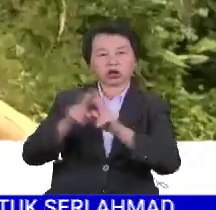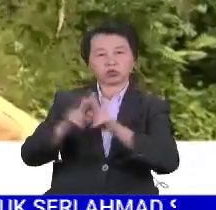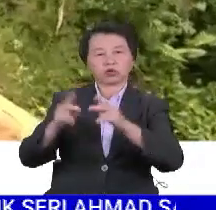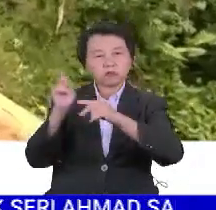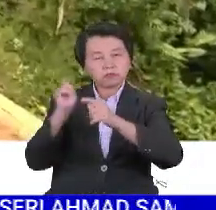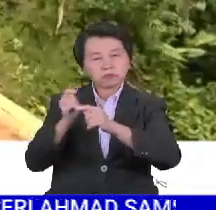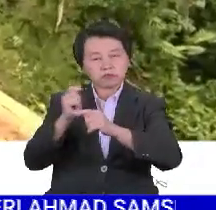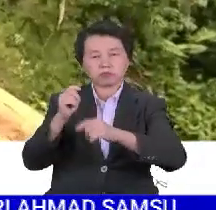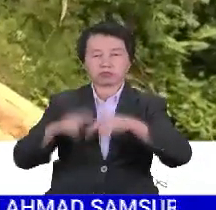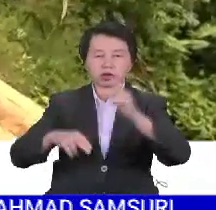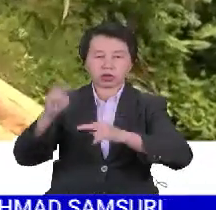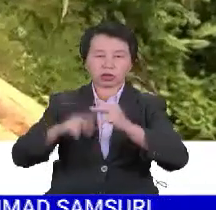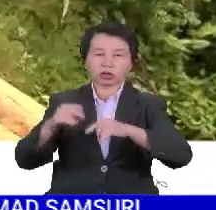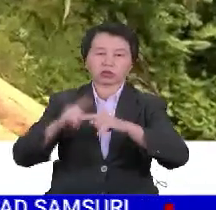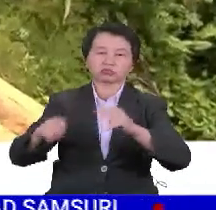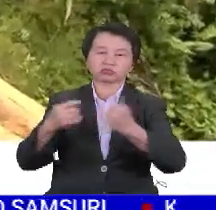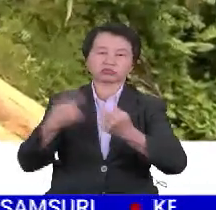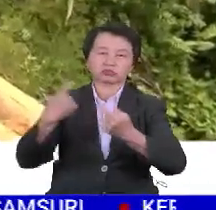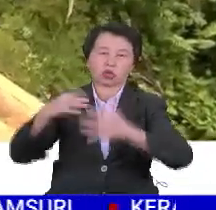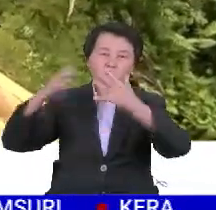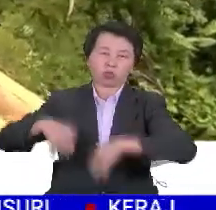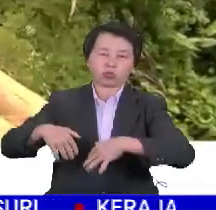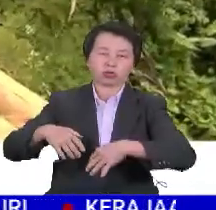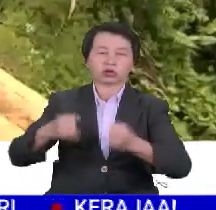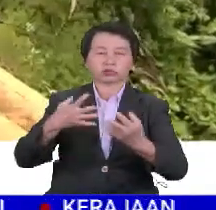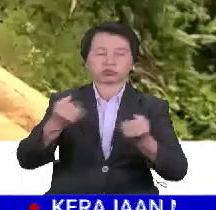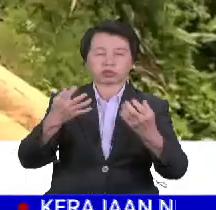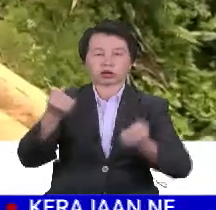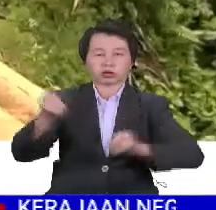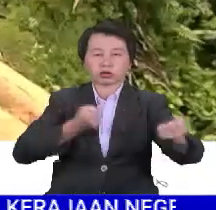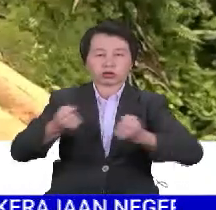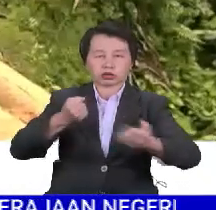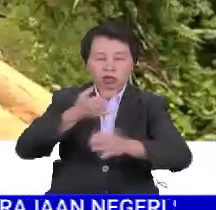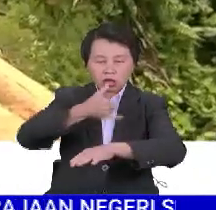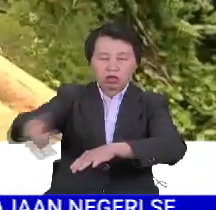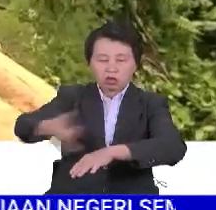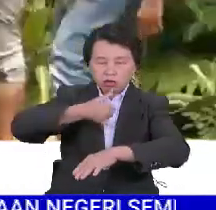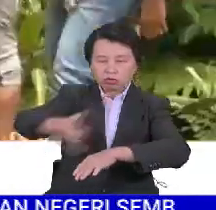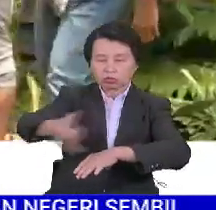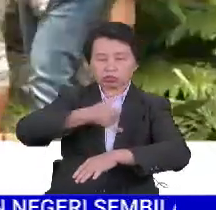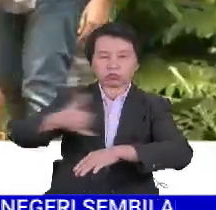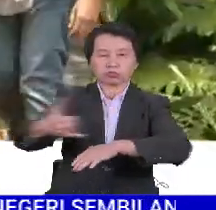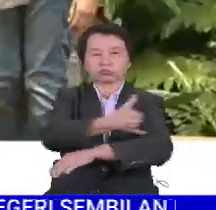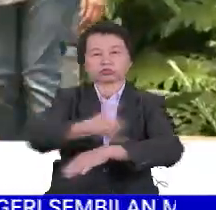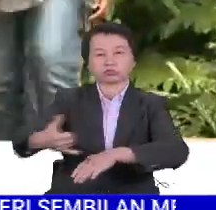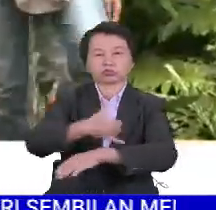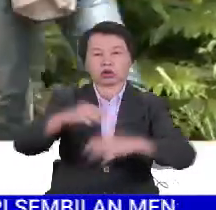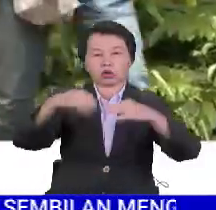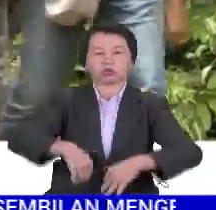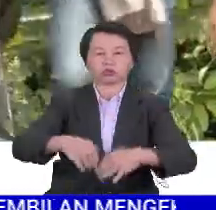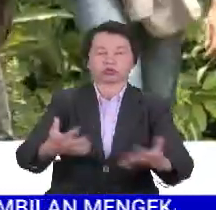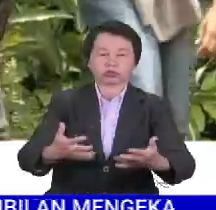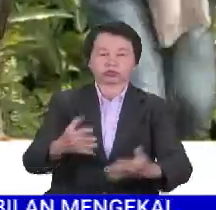tadi, terpaksa kita nak baiki sebab banyak kenderaan yang nak guna jambatan ini, kita baiki.